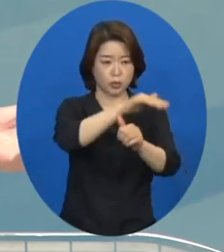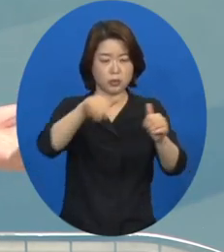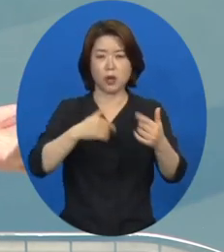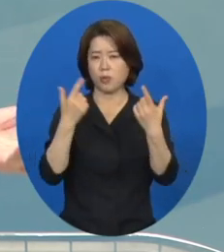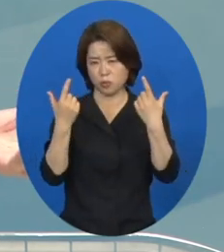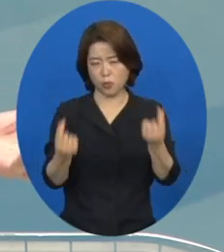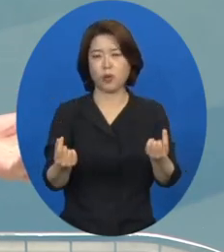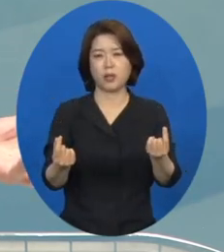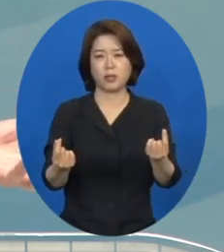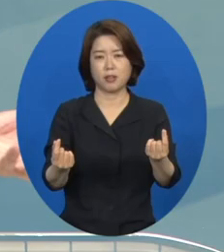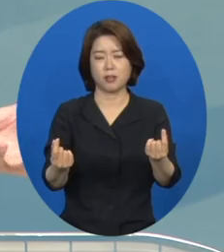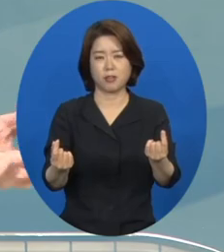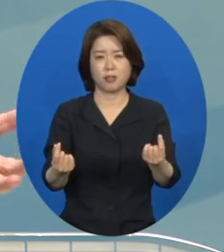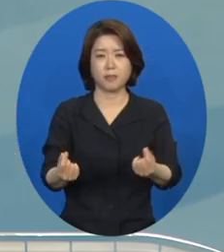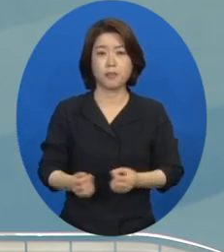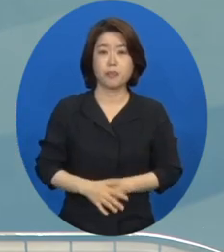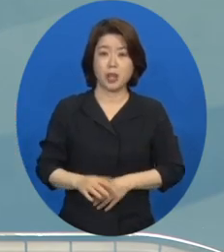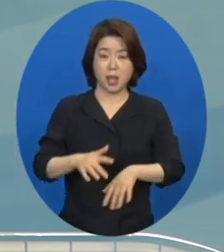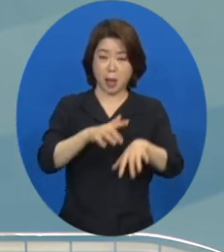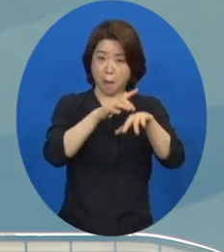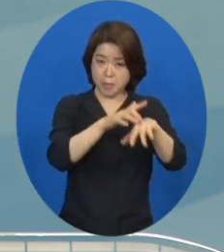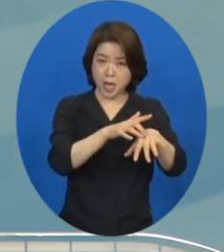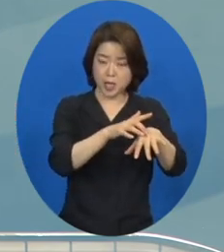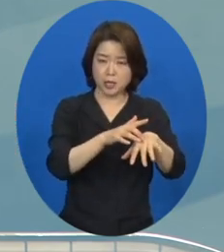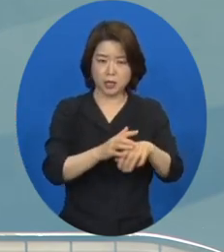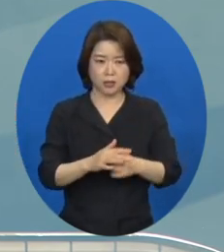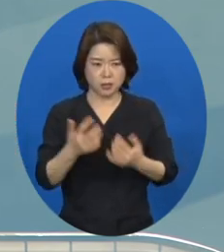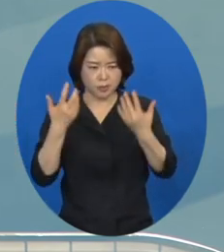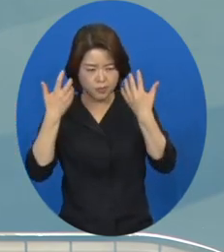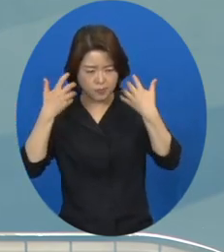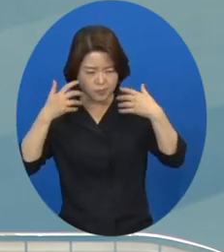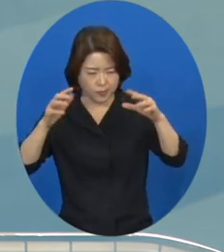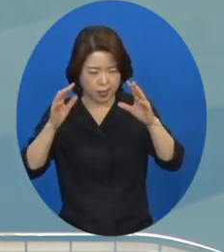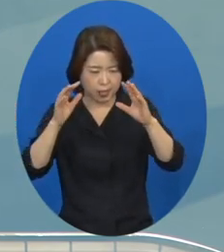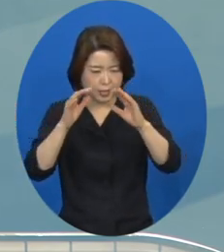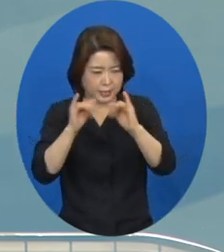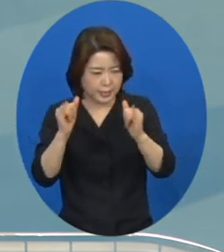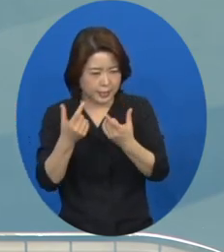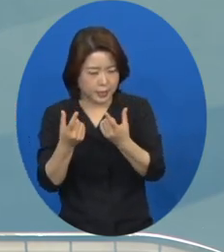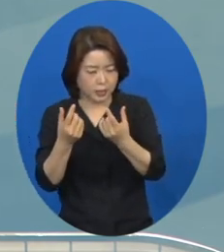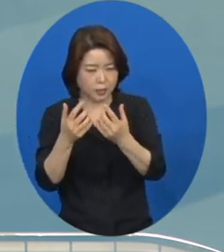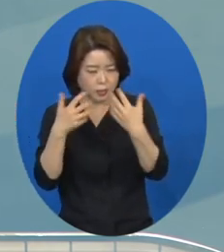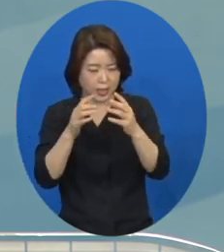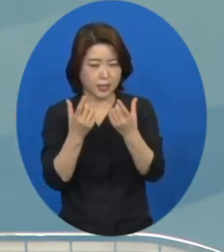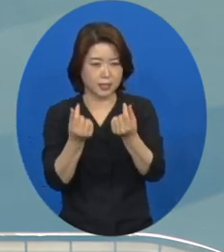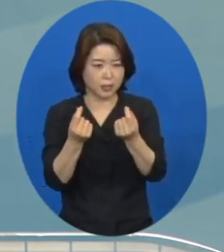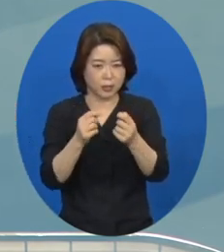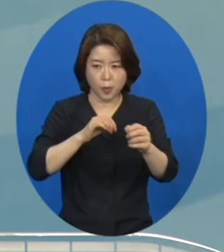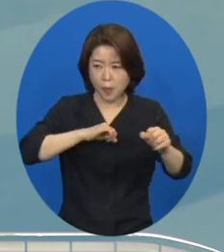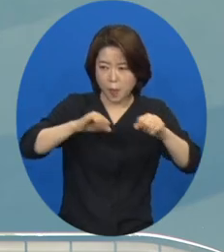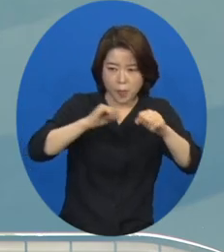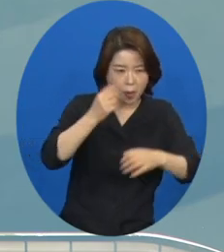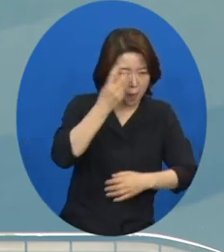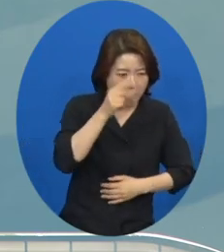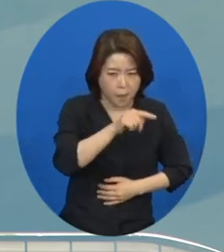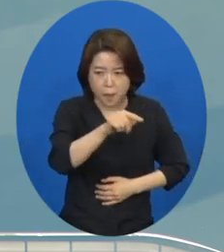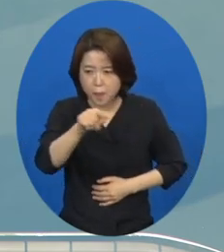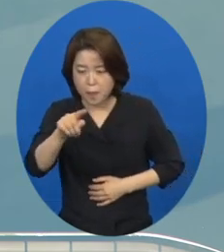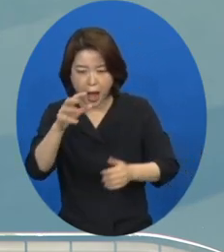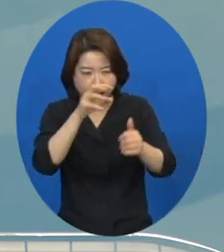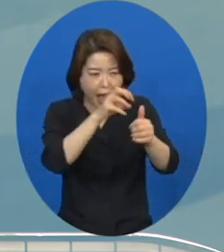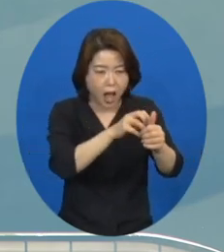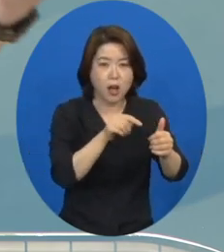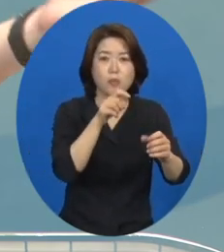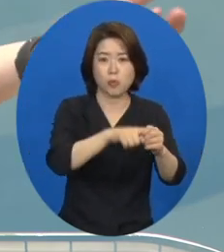똑같아요. 마귀가 우는 사자처럼 삼키려고 돌아다니고 있다고 그랬습니다.